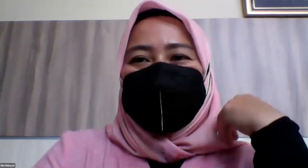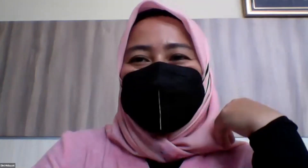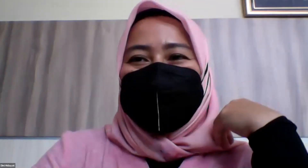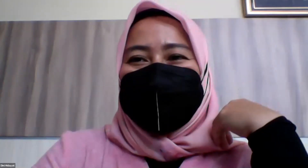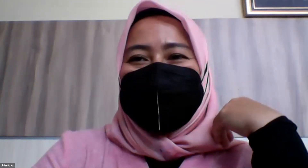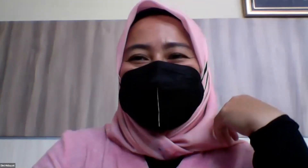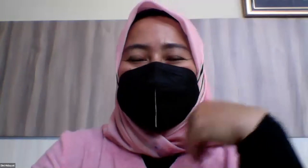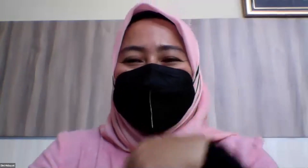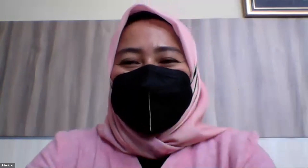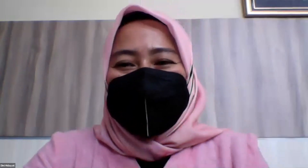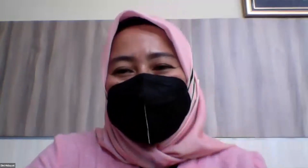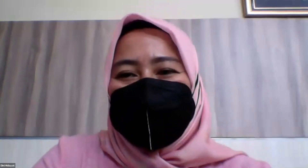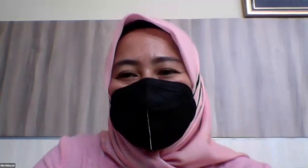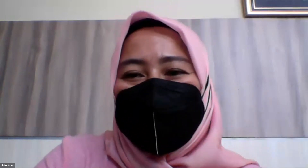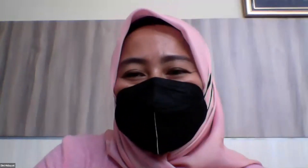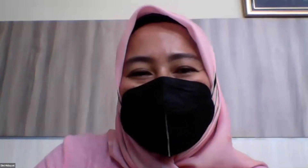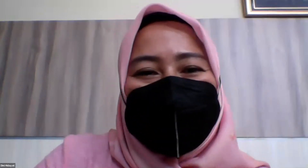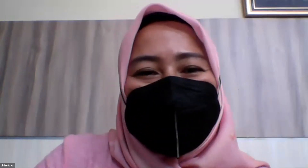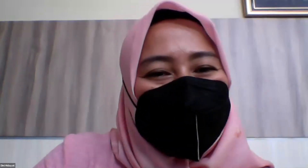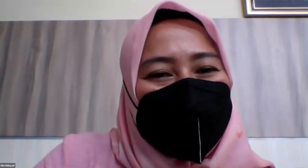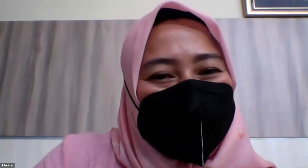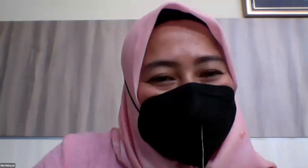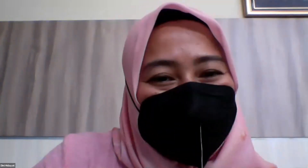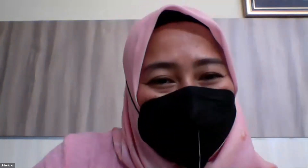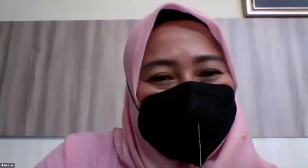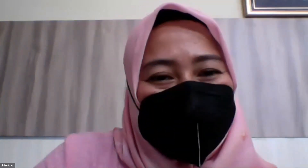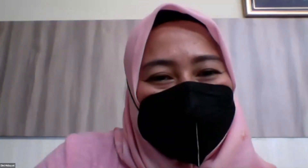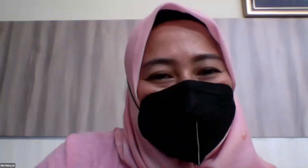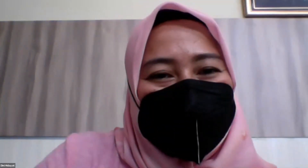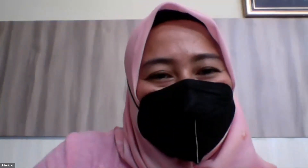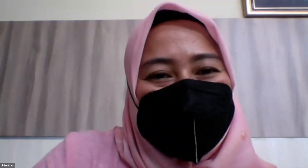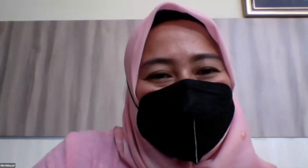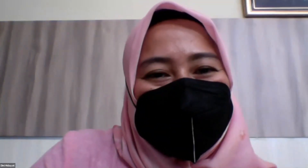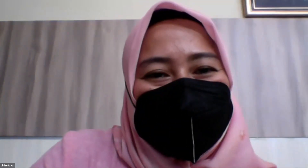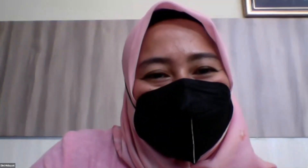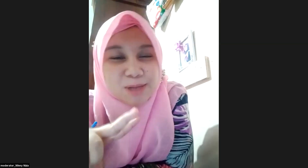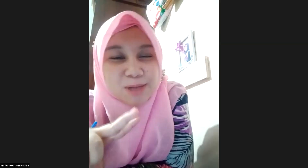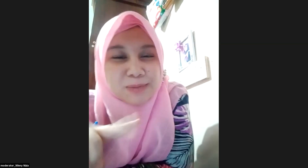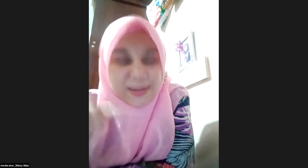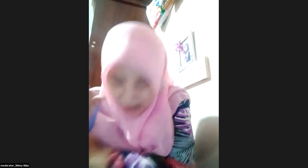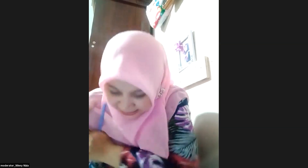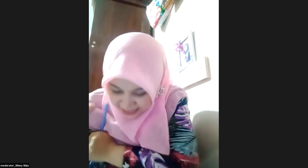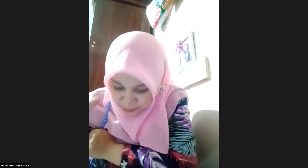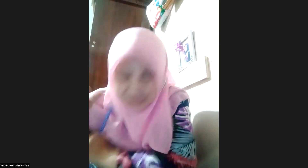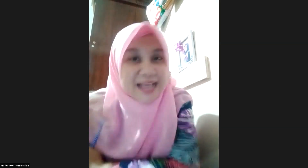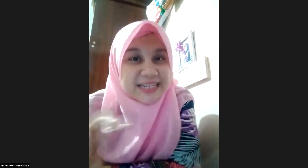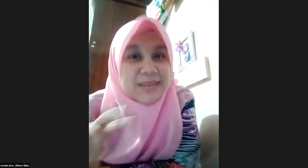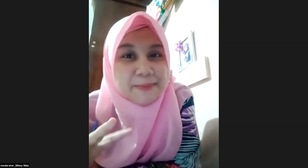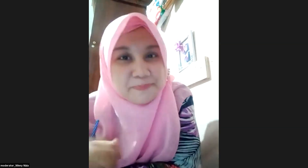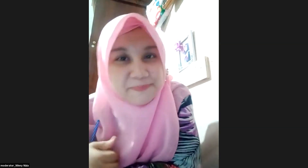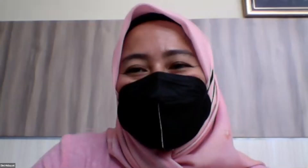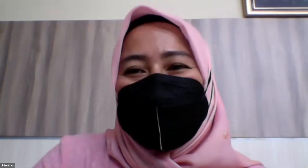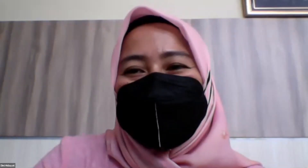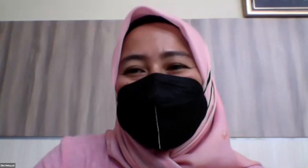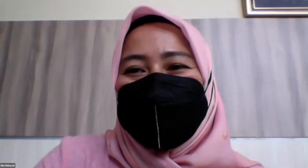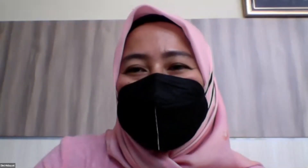ada waktu nggak sayangnya? Mungkin ini ada 2 pertanyaan yang sama Bu ini, boleh nggak? Amin ya, Dok. Dari Bu Asri dan Bu Ya. Ina.